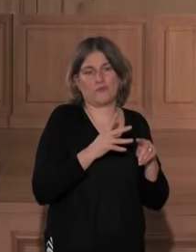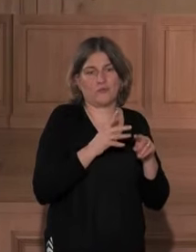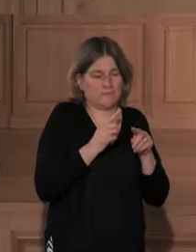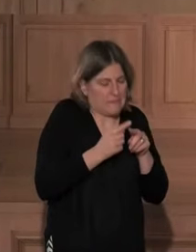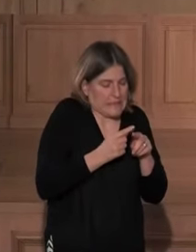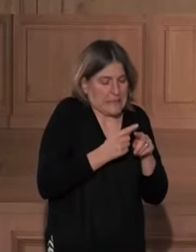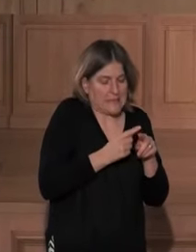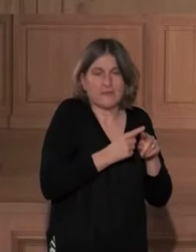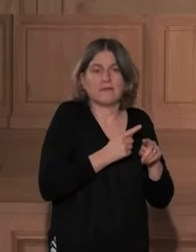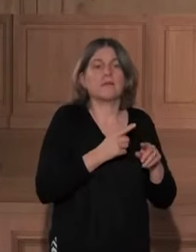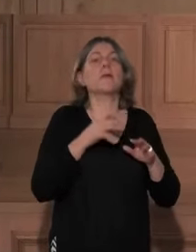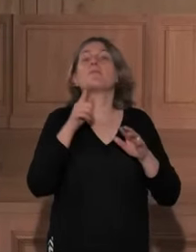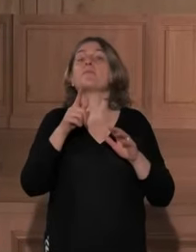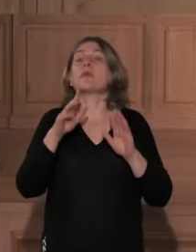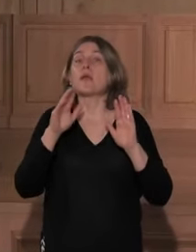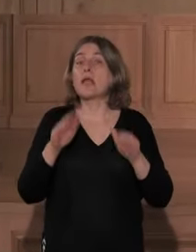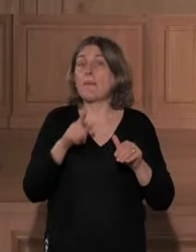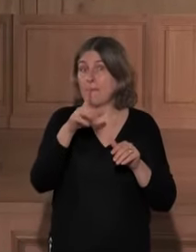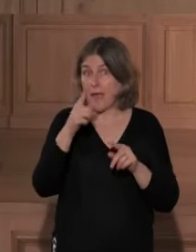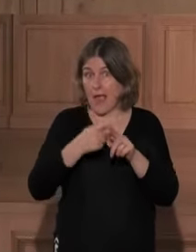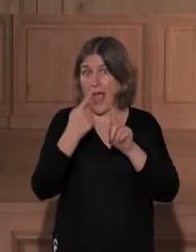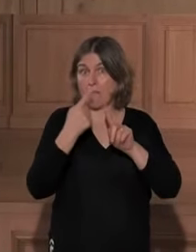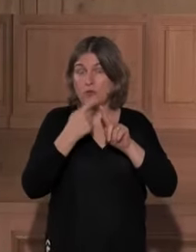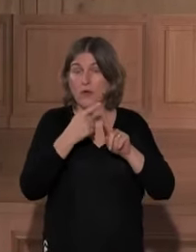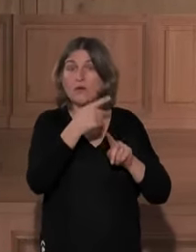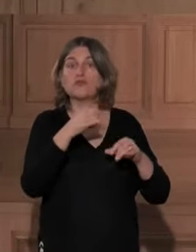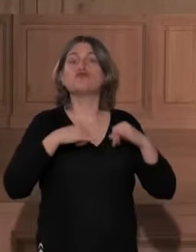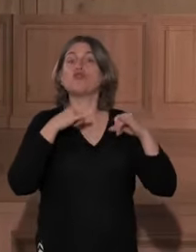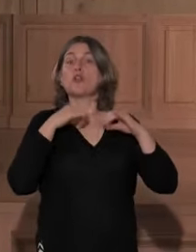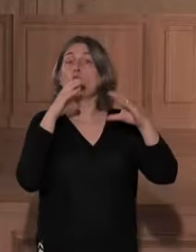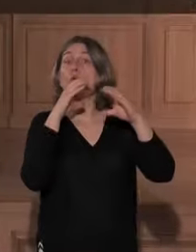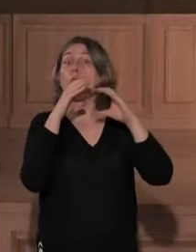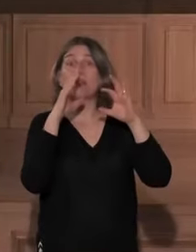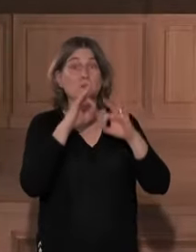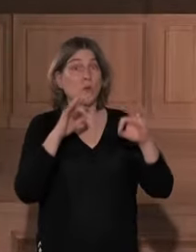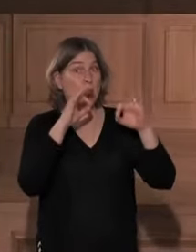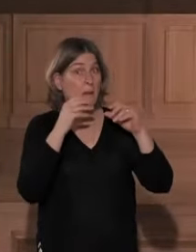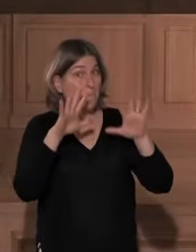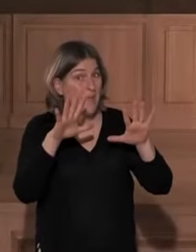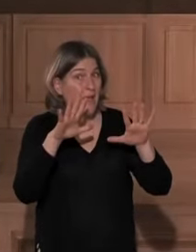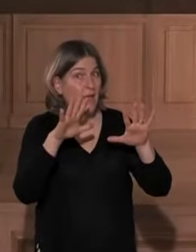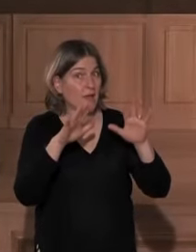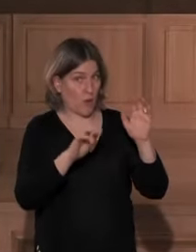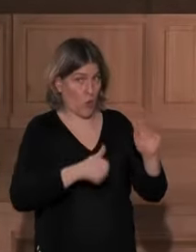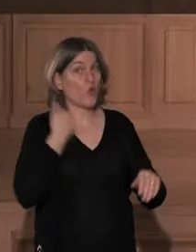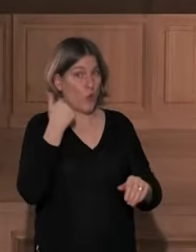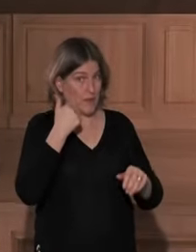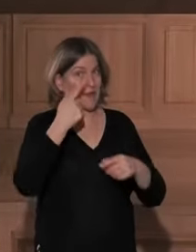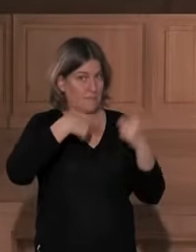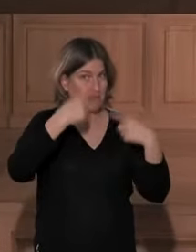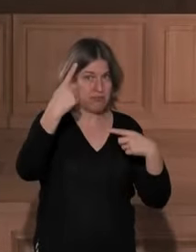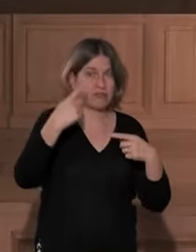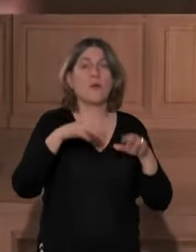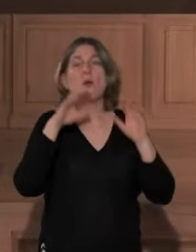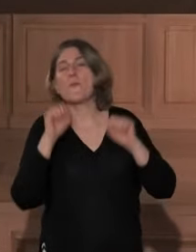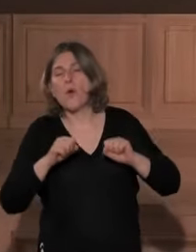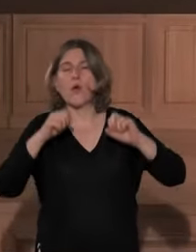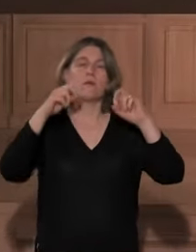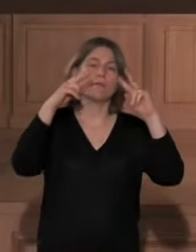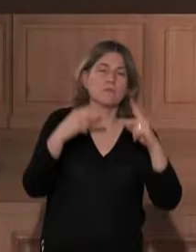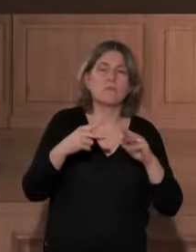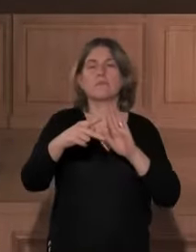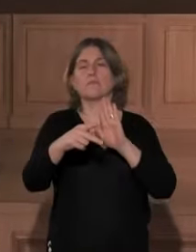ce n'est pas parce qu'on a un jeune qui ne communique pas qu'il ne peut pas gagner en autonomie. Ah, il y a énormément de moyens pour communiquer avec lui. Il y a le PECS, il y a le Macathon, il y